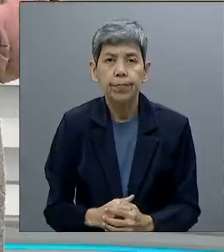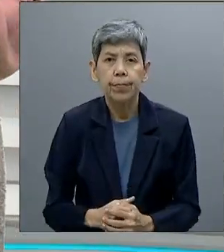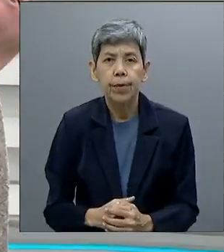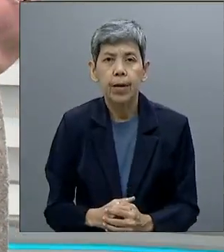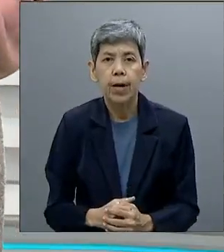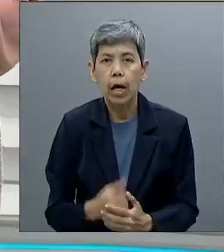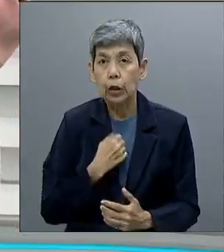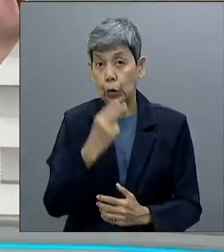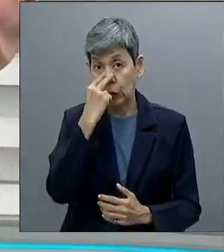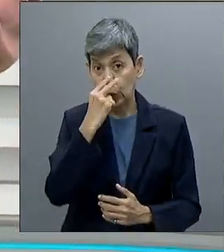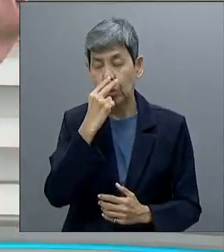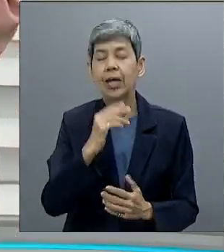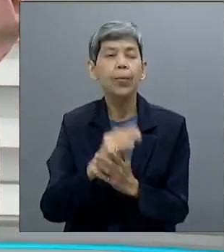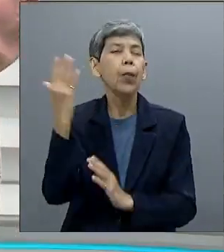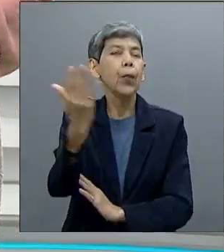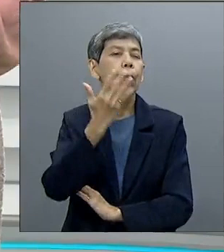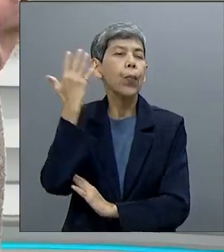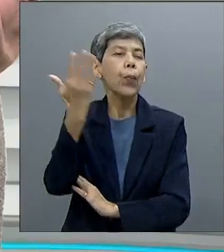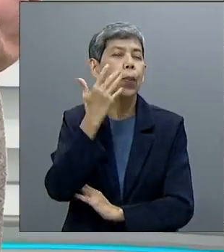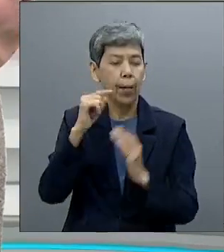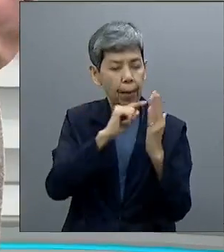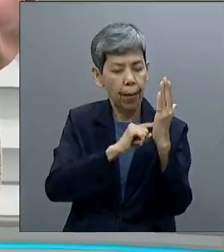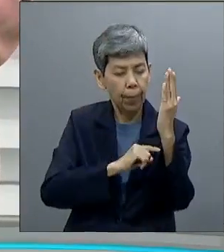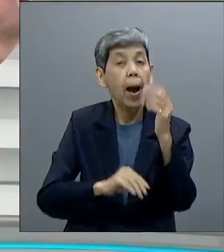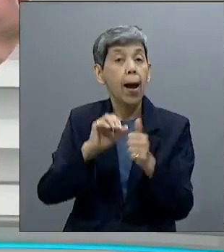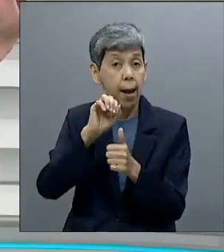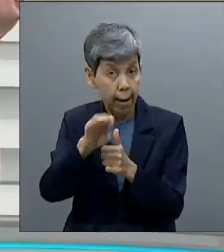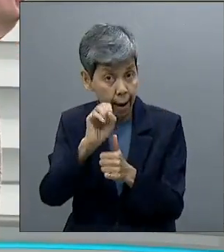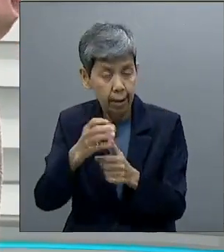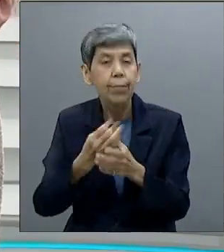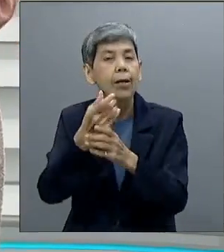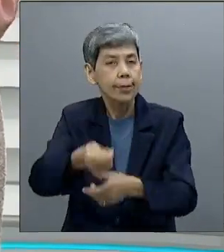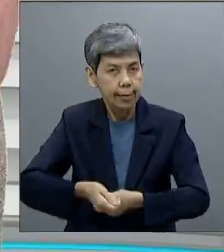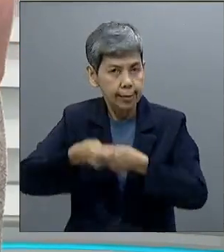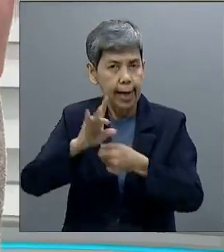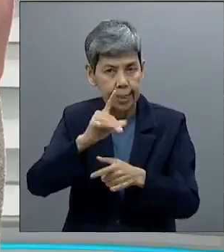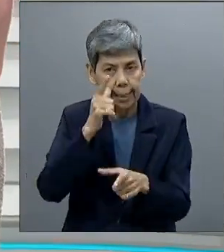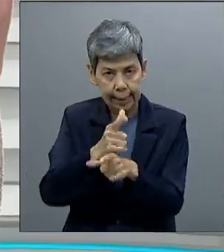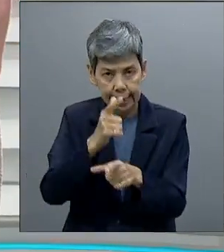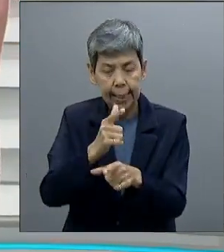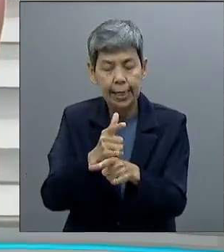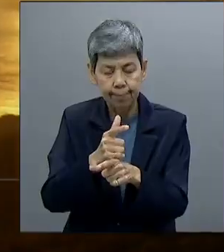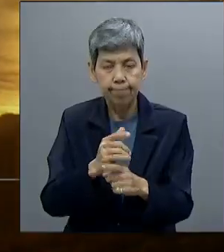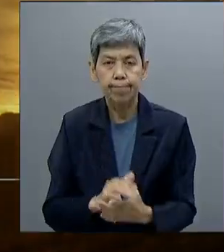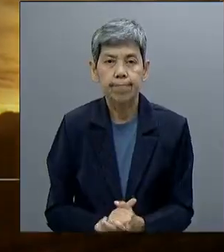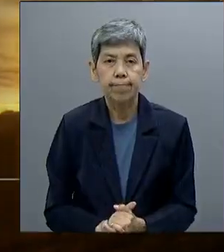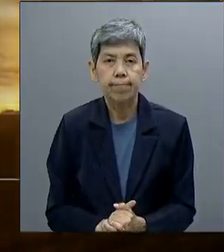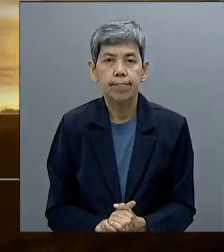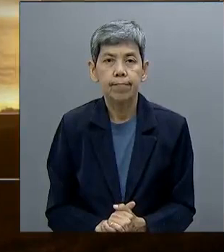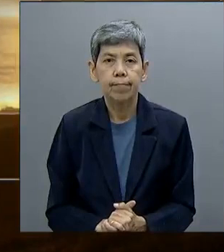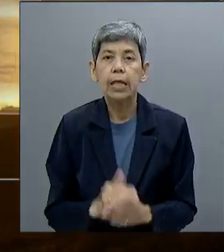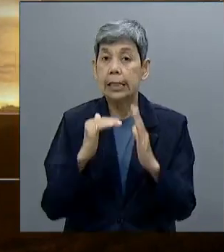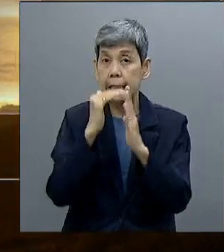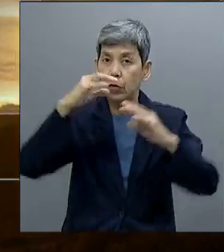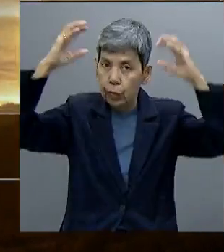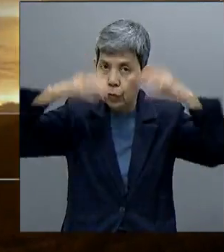และกลับมาดูรายละเอียดของสภาพอากาศในแต่ละภาครวมไปถึงข้อแนะนำสำหรับเกษตรกรใน7วันข้างหน้ากันต่อค่ะภาคเหนือมี